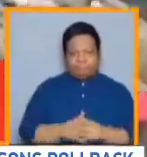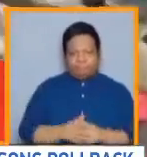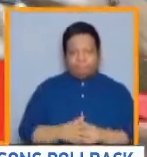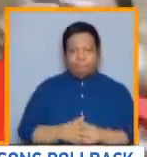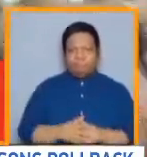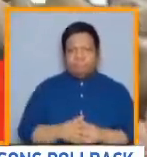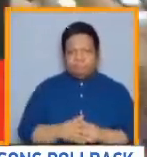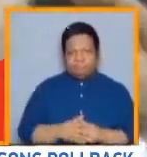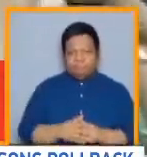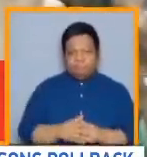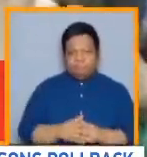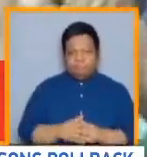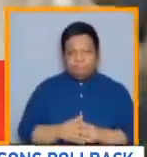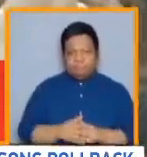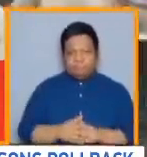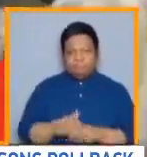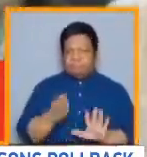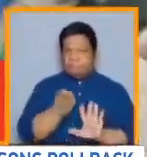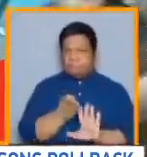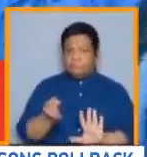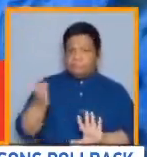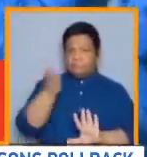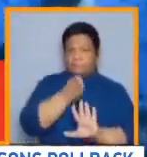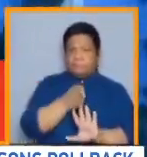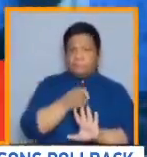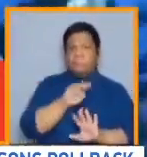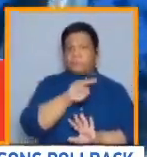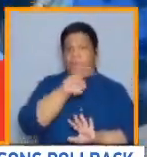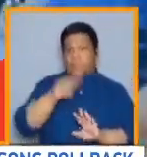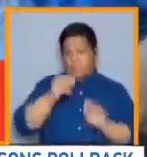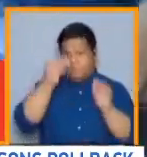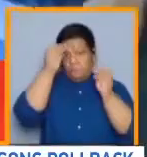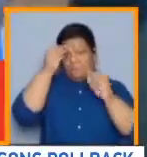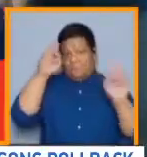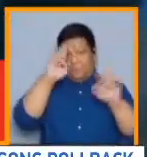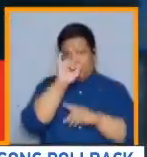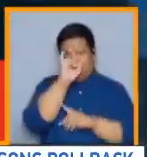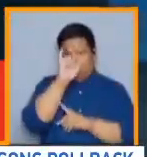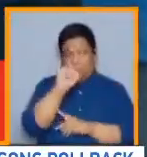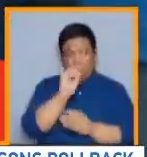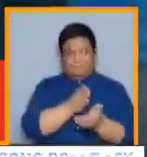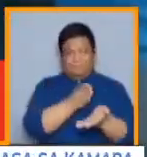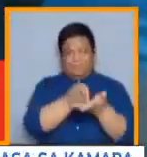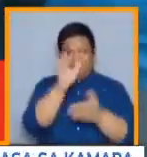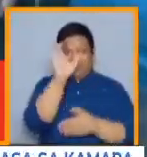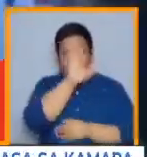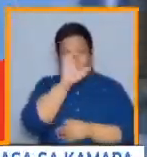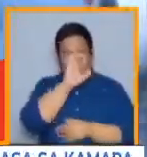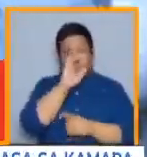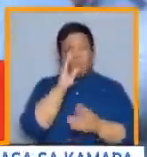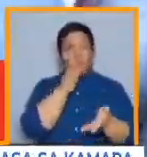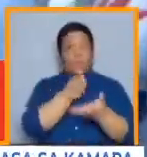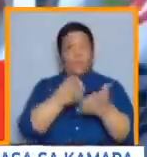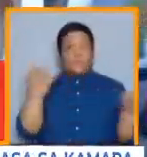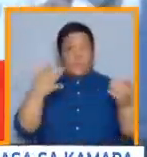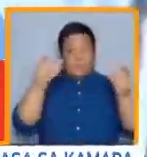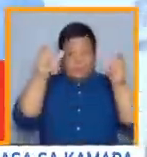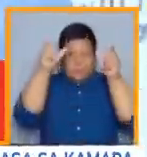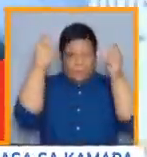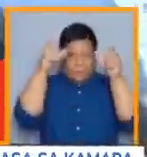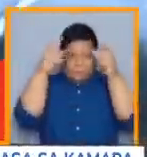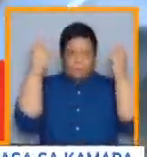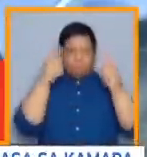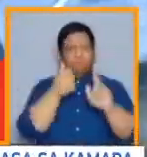Sa pangalawang araw ni Manila Mayor Isko Moreno sa Cebu, binisita niya ang Lapu-Lapu City kung saan sinabi niyang bukas siyang i-adopt